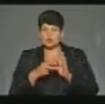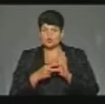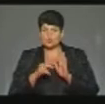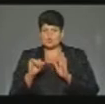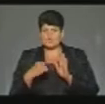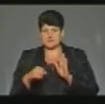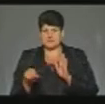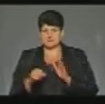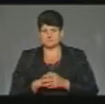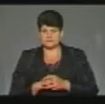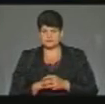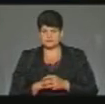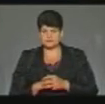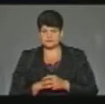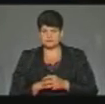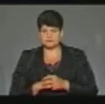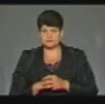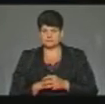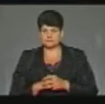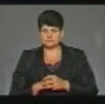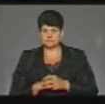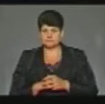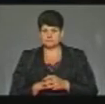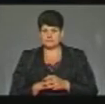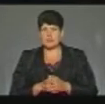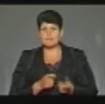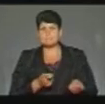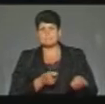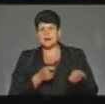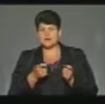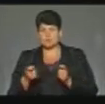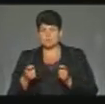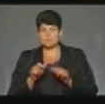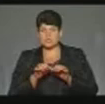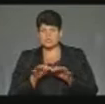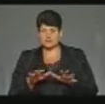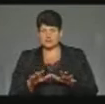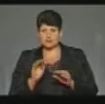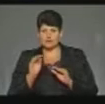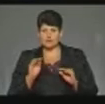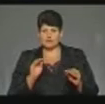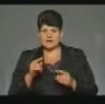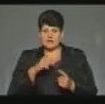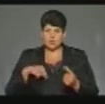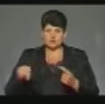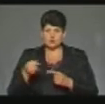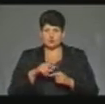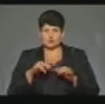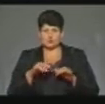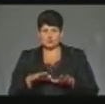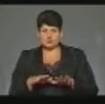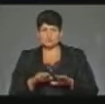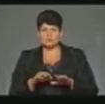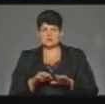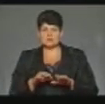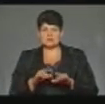серпня. Перенос контактної мережі, влаштування кільцевого руху, влаштування знаків. У нас